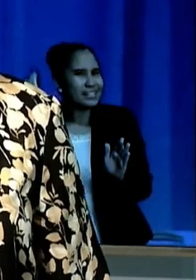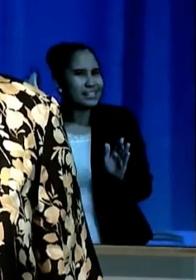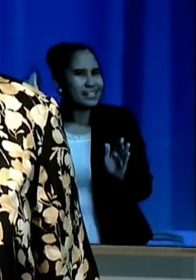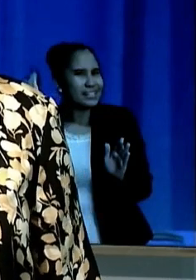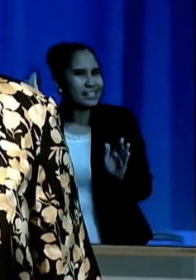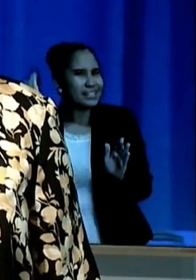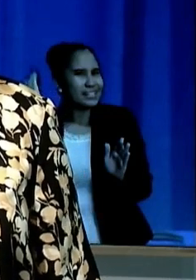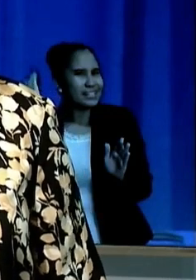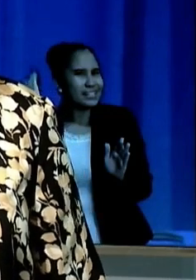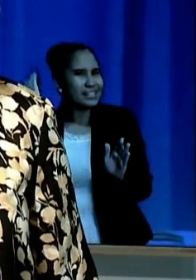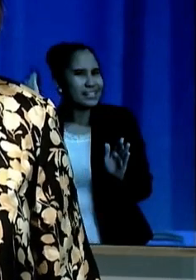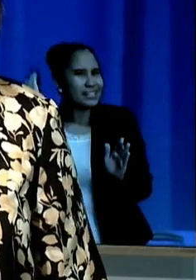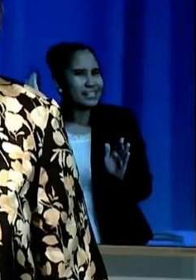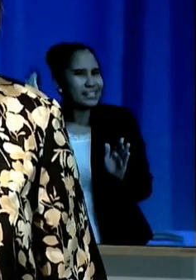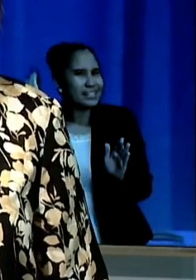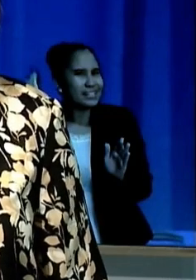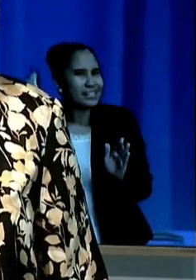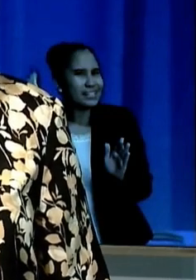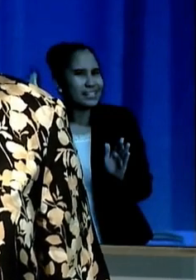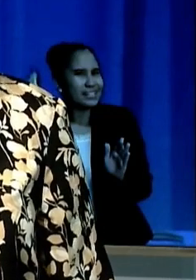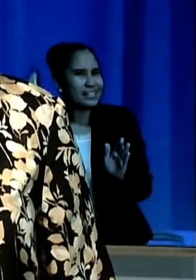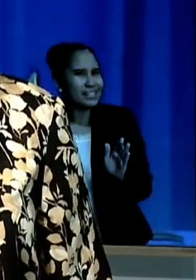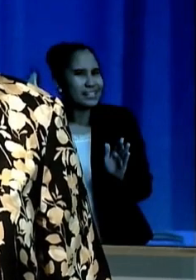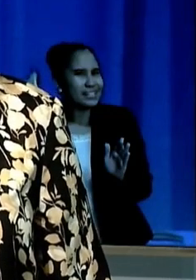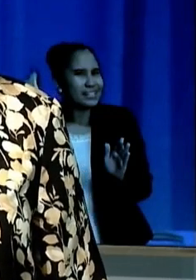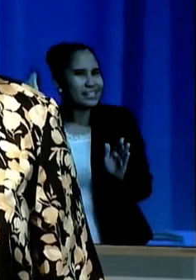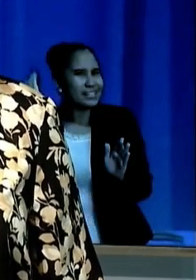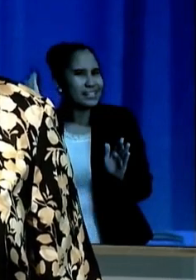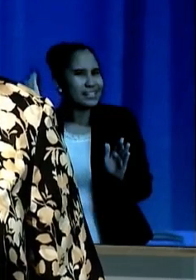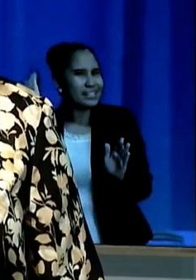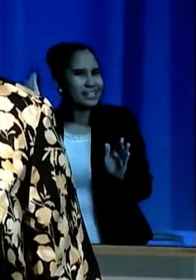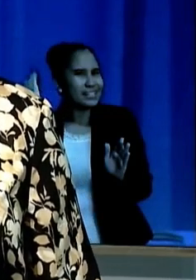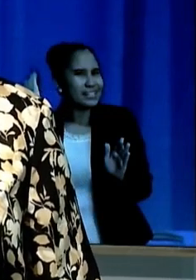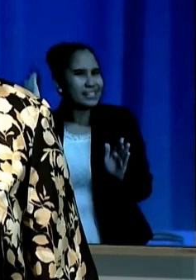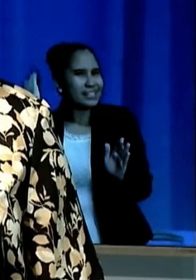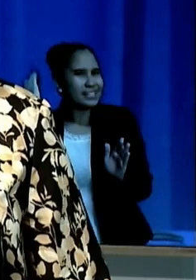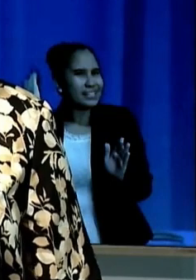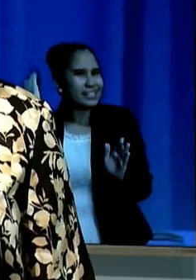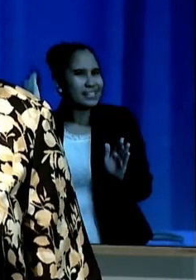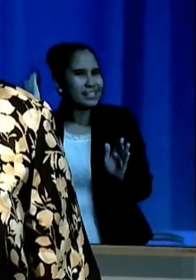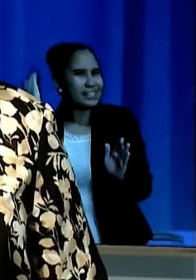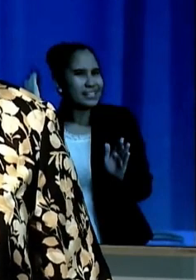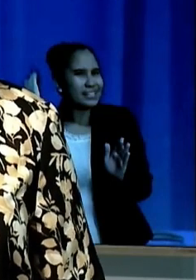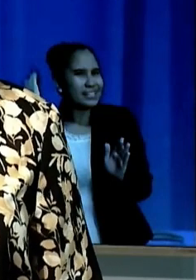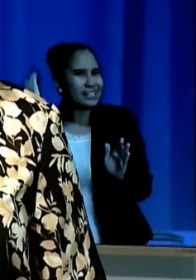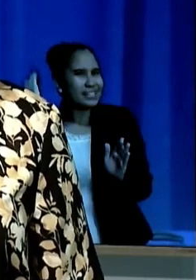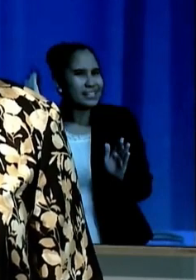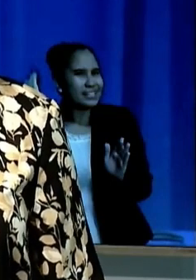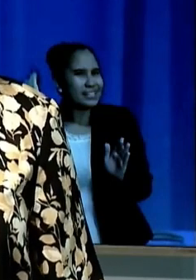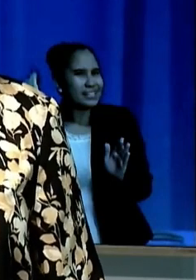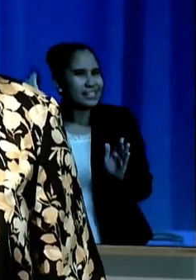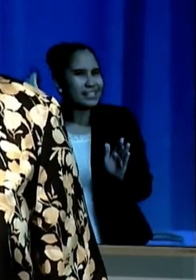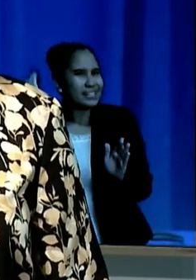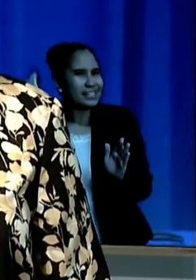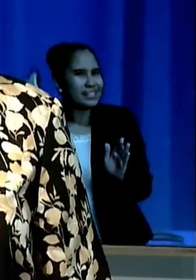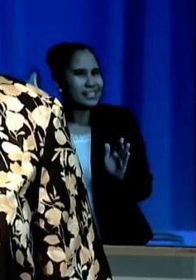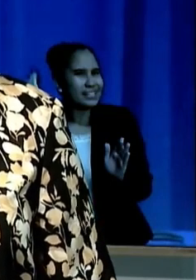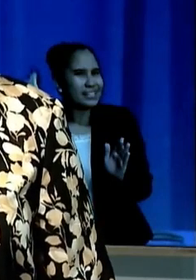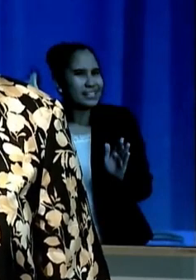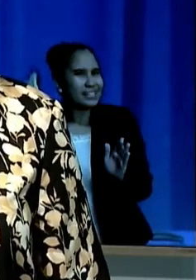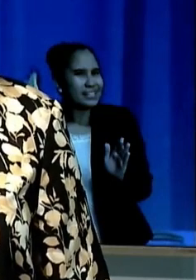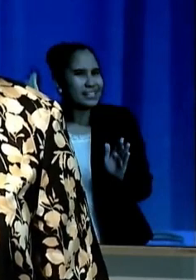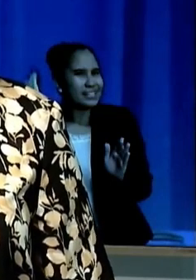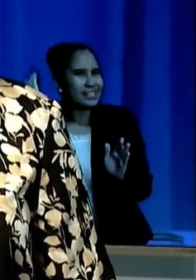Ramadine zegt dat er protocollen ontwikkeld zullen worden met dien verstande dat de economie niet platgelegd hoeft te worden. De protocollen